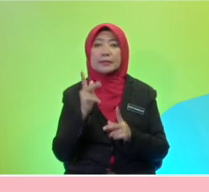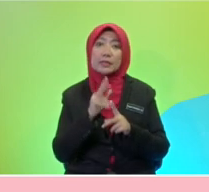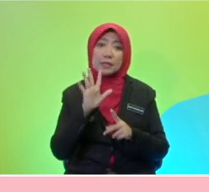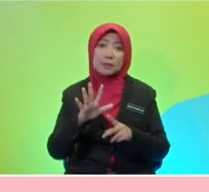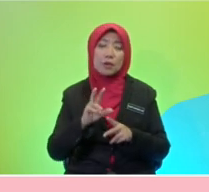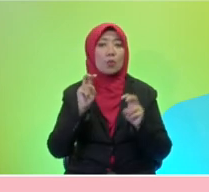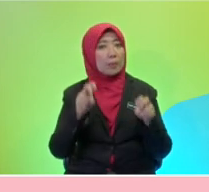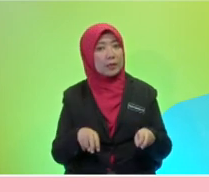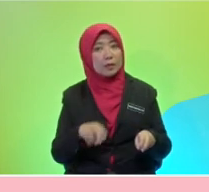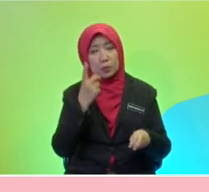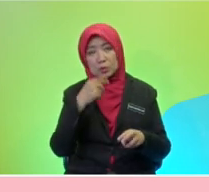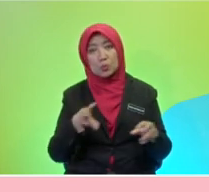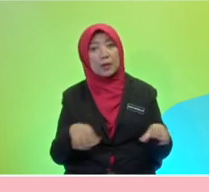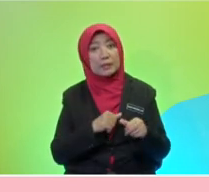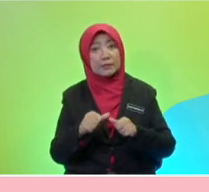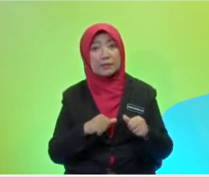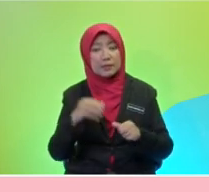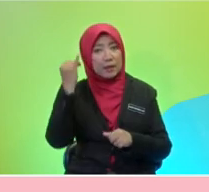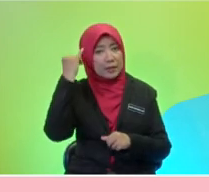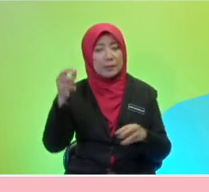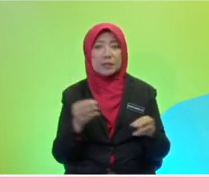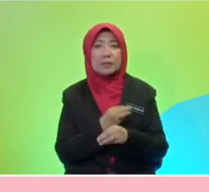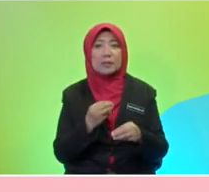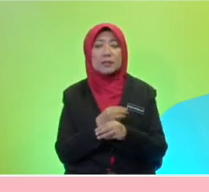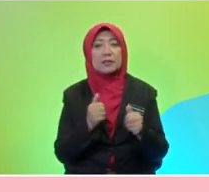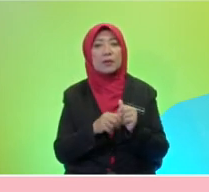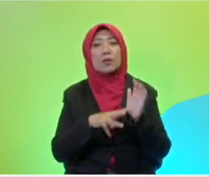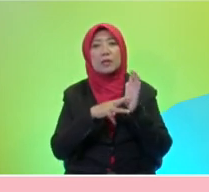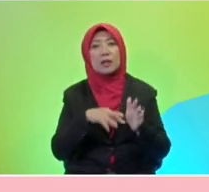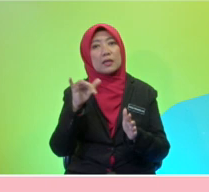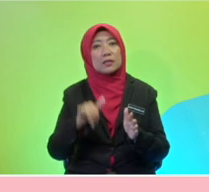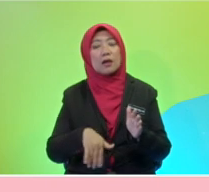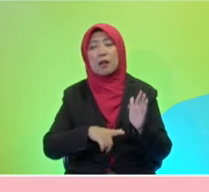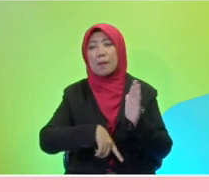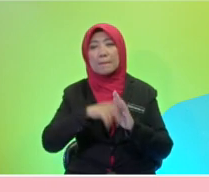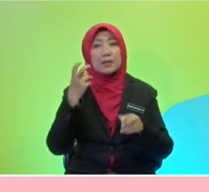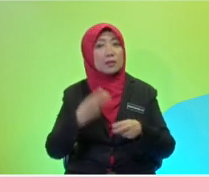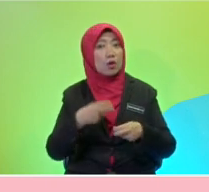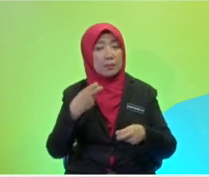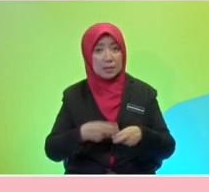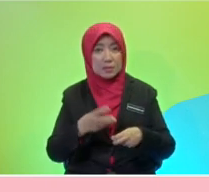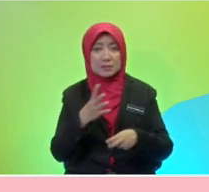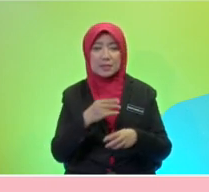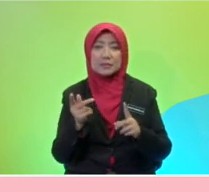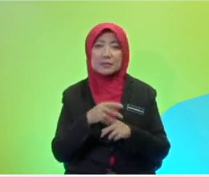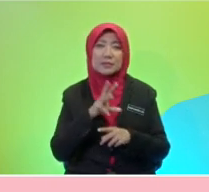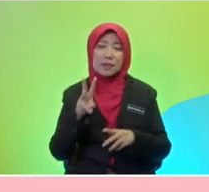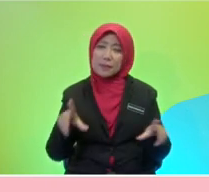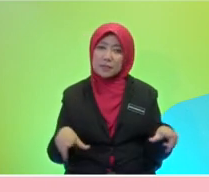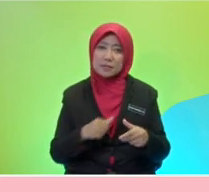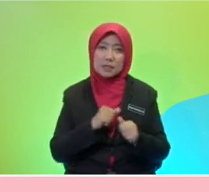melakukan activity dan identik dengan menggunakan perwakilan yang lebih kompleks dan yang ke-6 melaksanakan